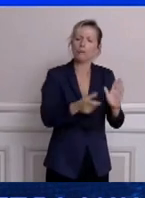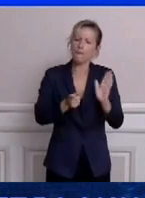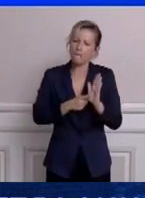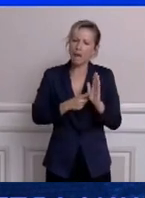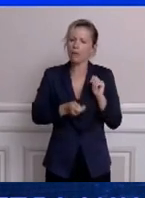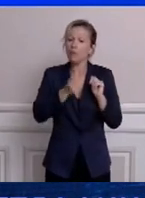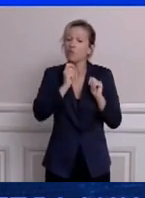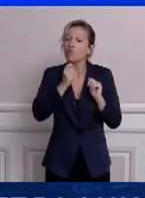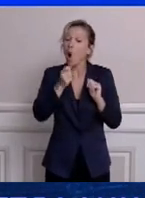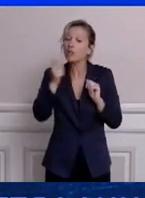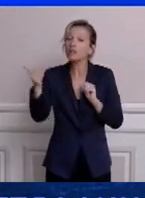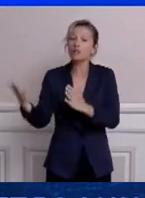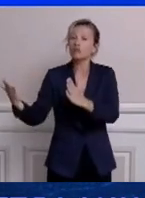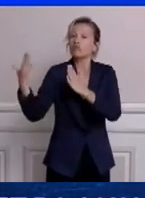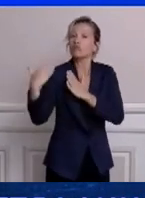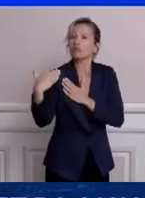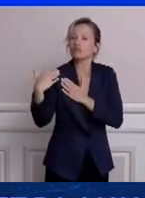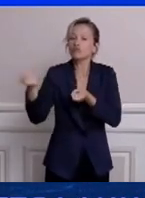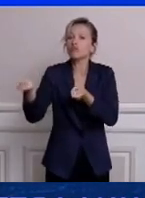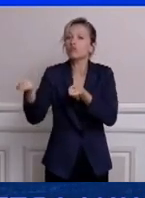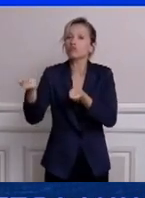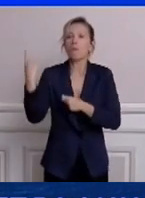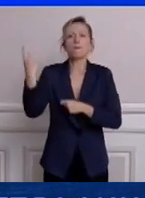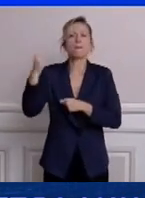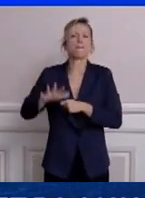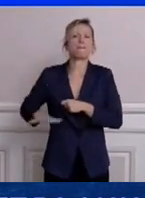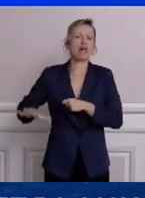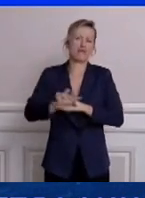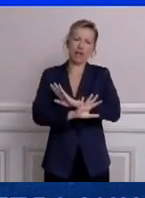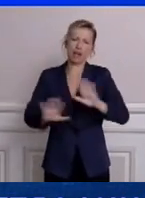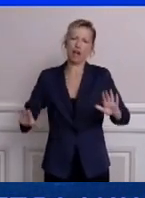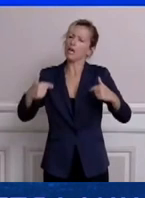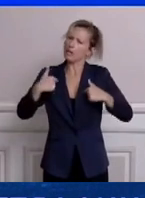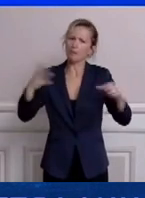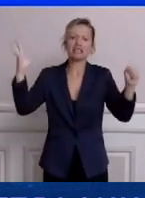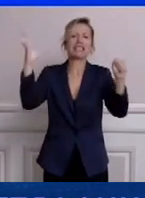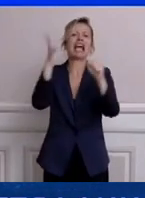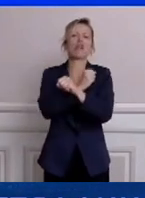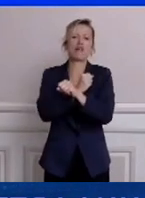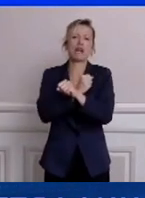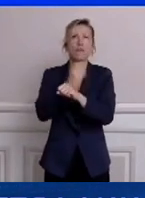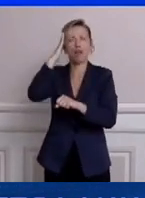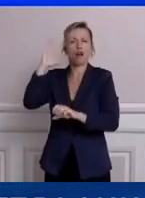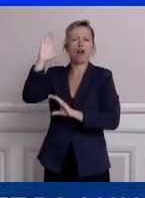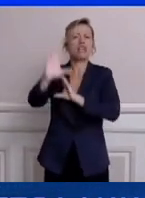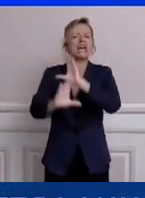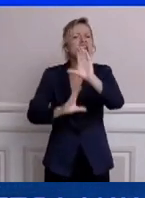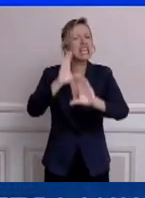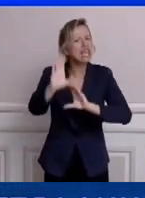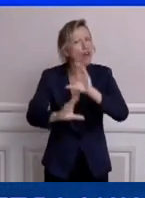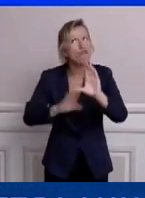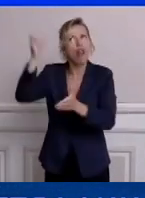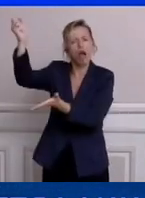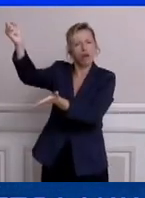υλοποιηθούν από την περιφέρεια με τους σημαντικούς πόρους που αυτή η κυβέρνηση κατάφερε και εξασφάλισε για την περιφέρεια με ένα αυξημένο